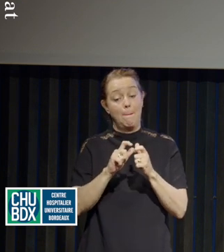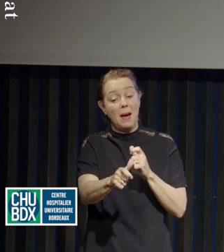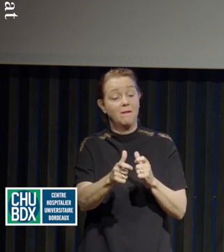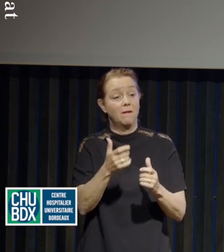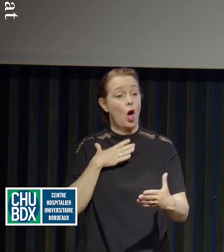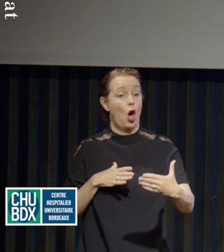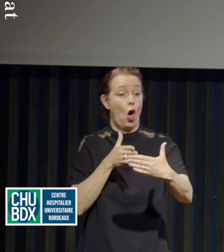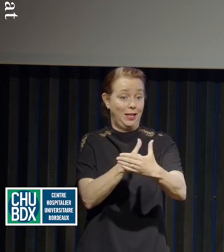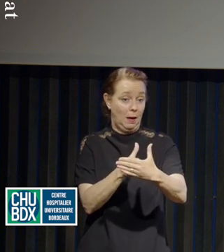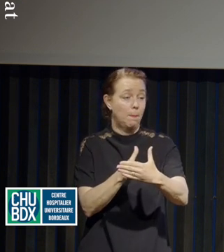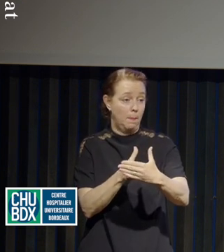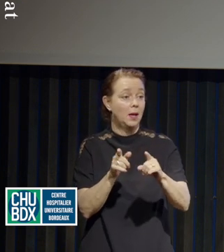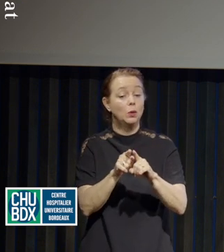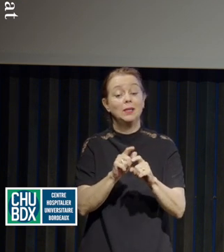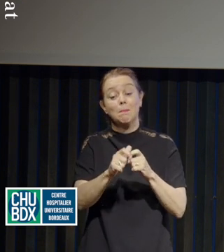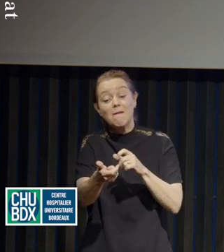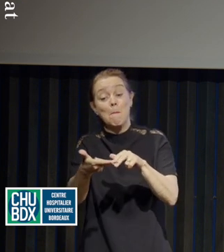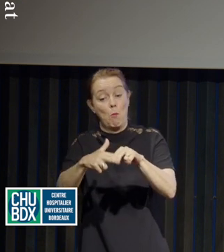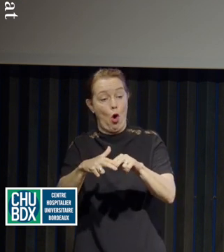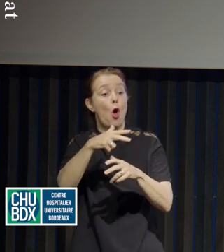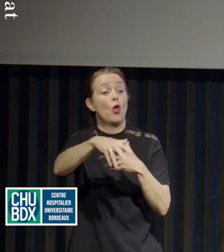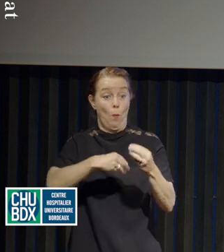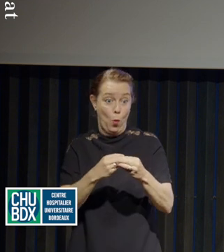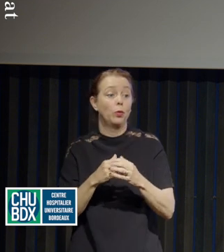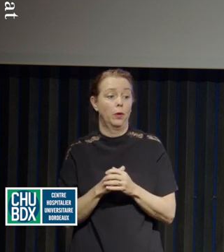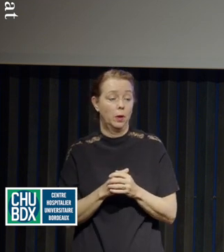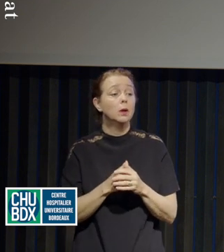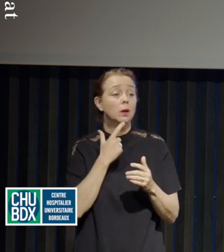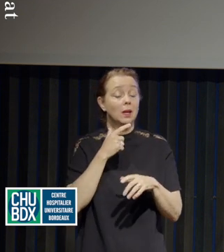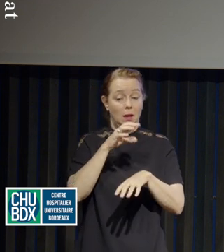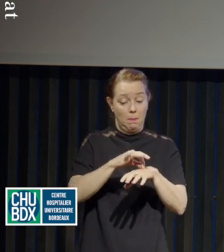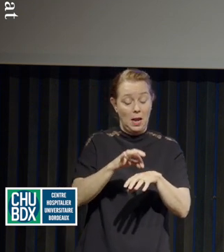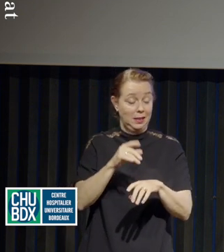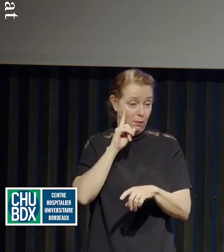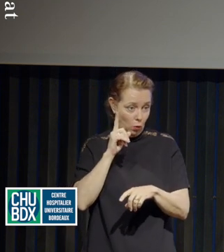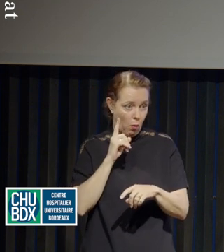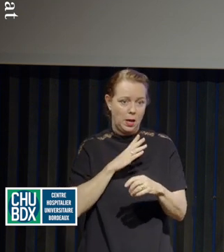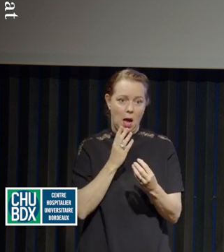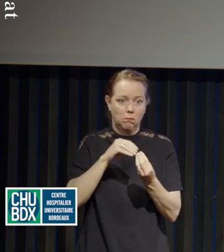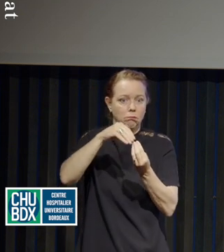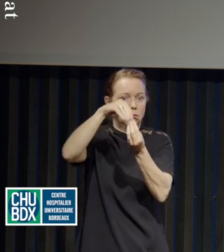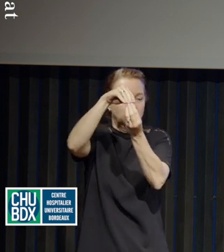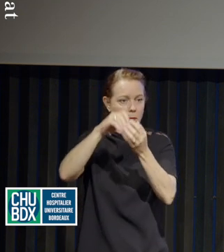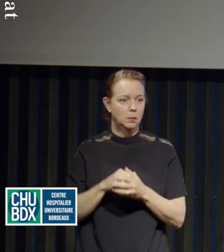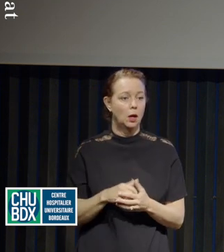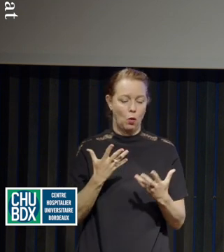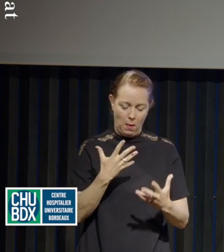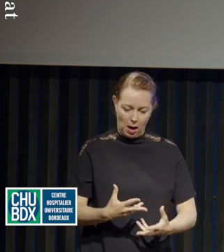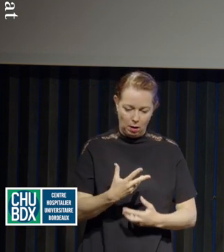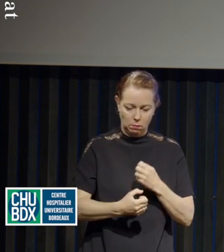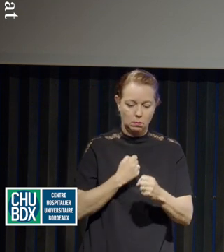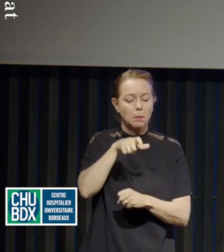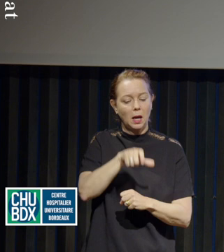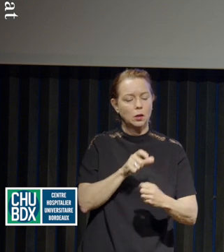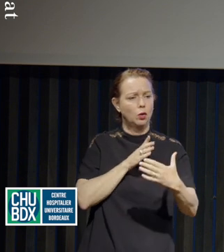handicap et de mortalité dans le monde. On estime le poids des maladies en additionnant les années vécues avec un